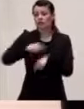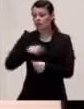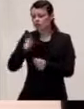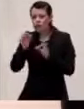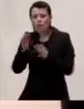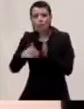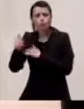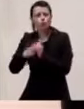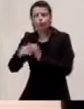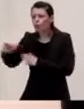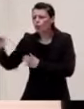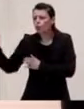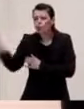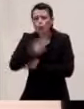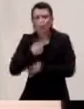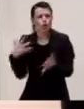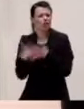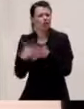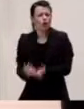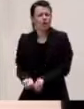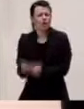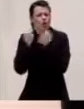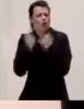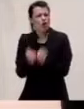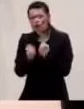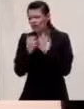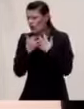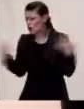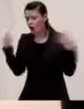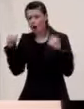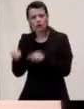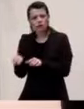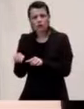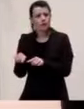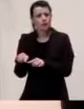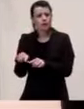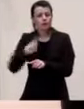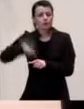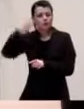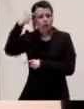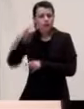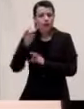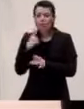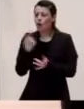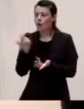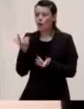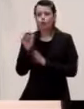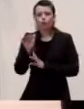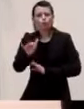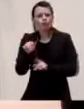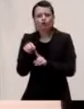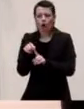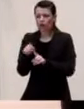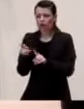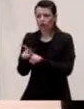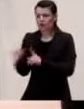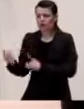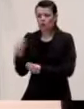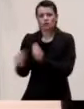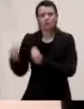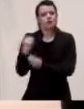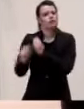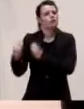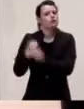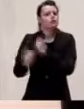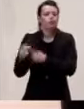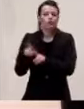enorme difficoltà. Quotidianamente sappiamo quante richieste di alleggerimento, per la verità a volte ci arrivava